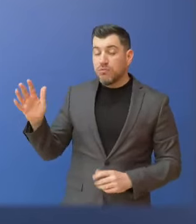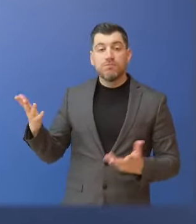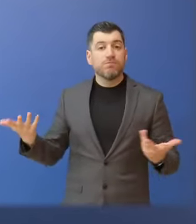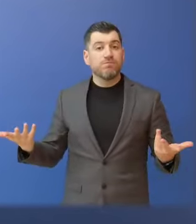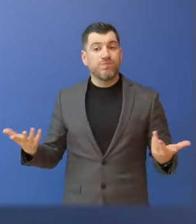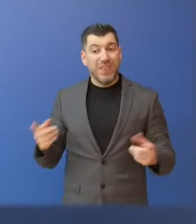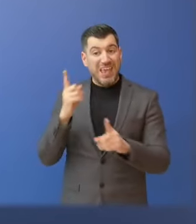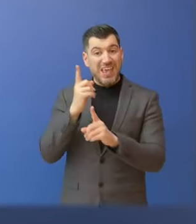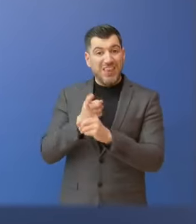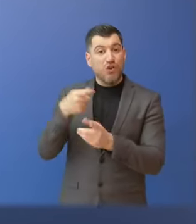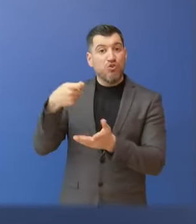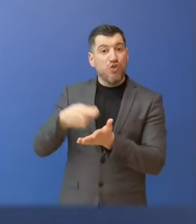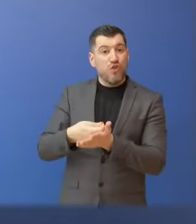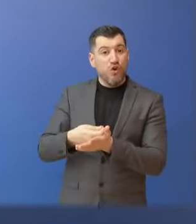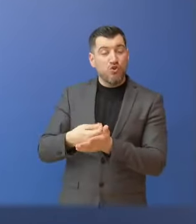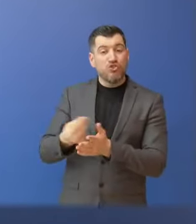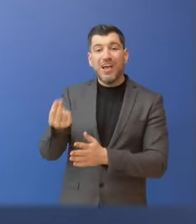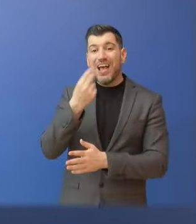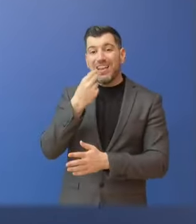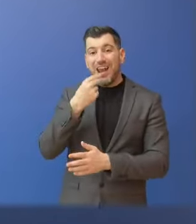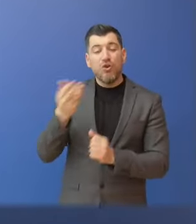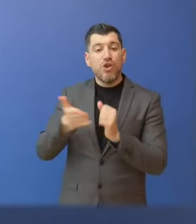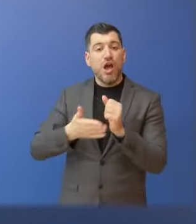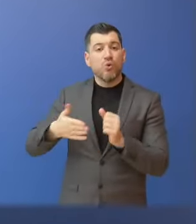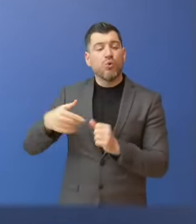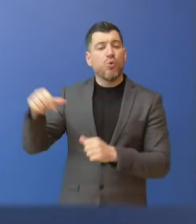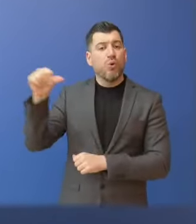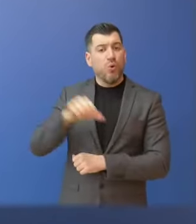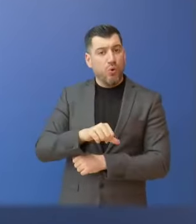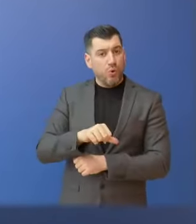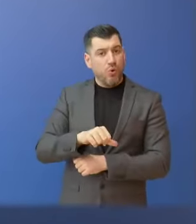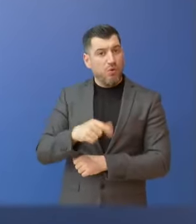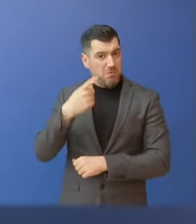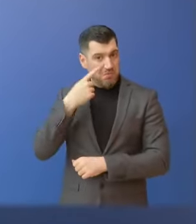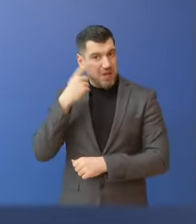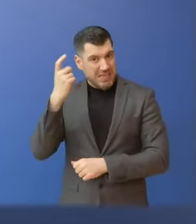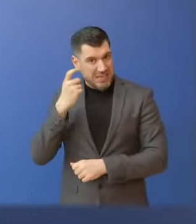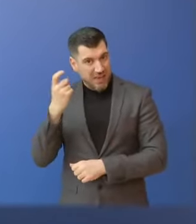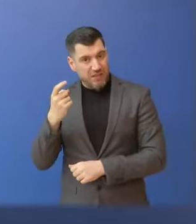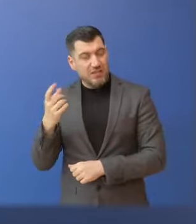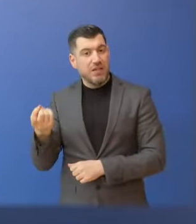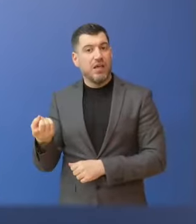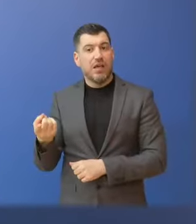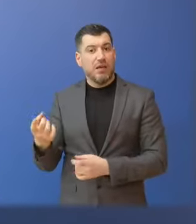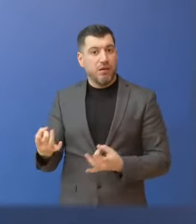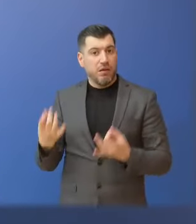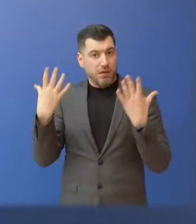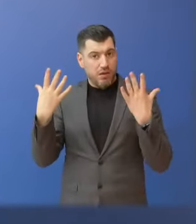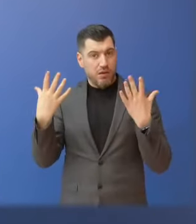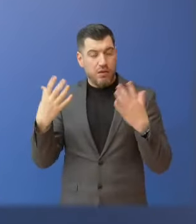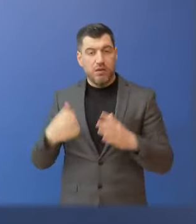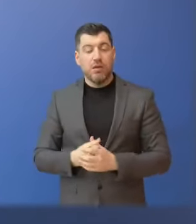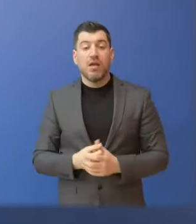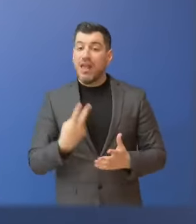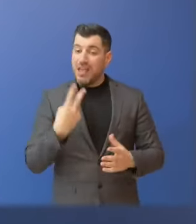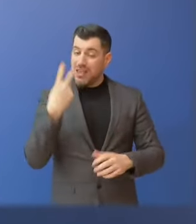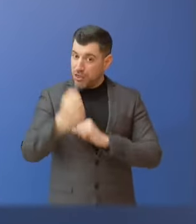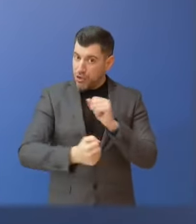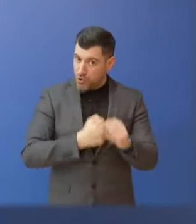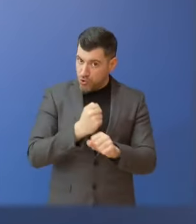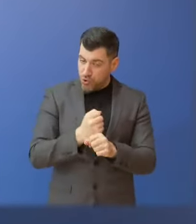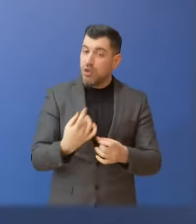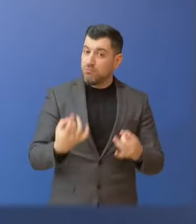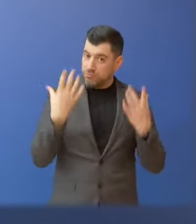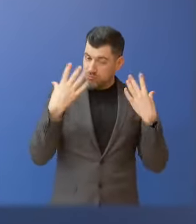ειδικού φόρου κατανάλωσης για το αγριο κό πετρέλαιο και το 2024 κοιτάξτε έχει γίνει δύο χρόνια ήταν ένα σημαντικό αίτημα των των